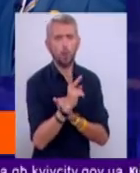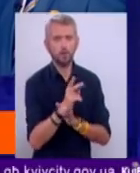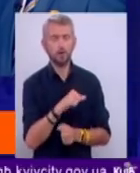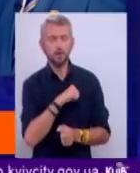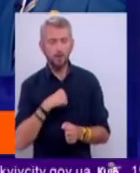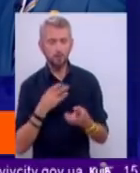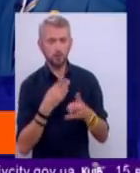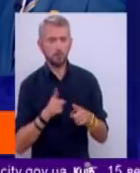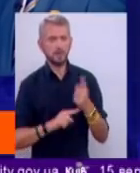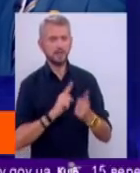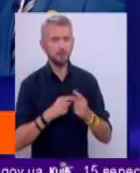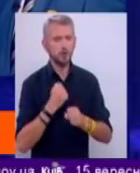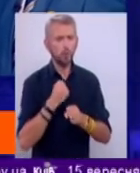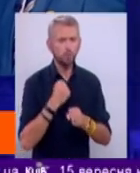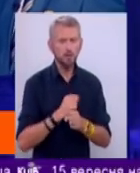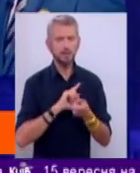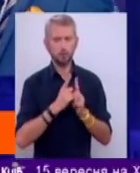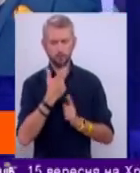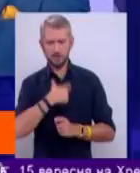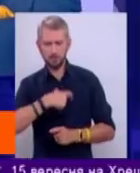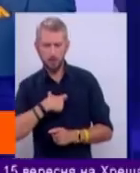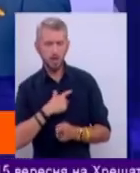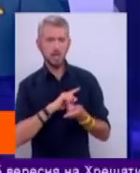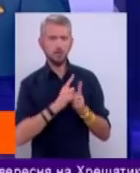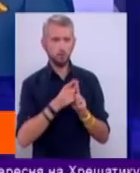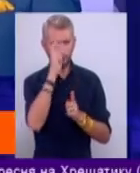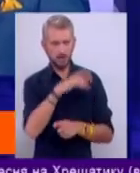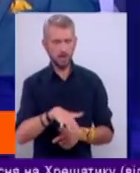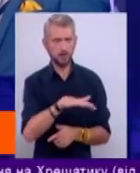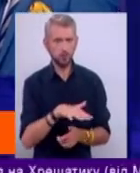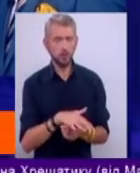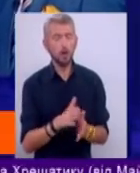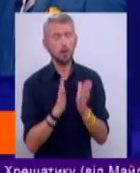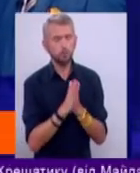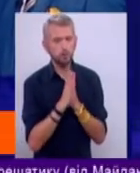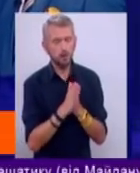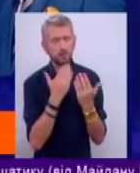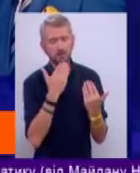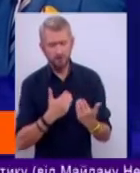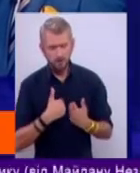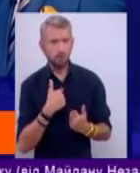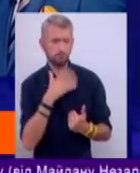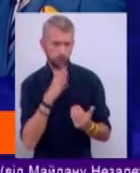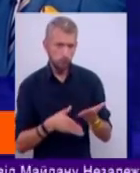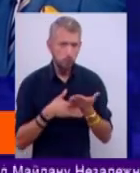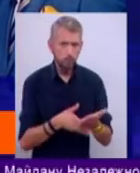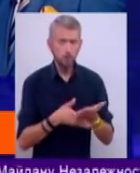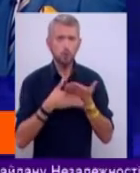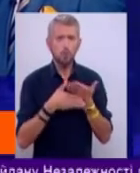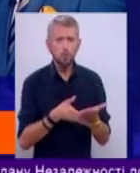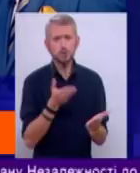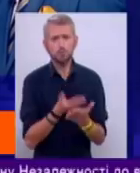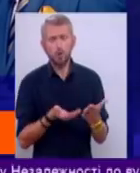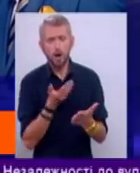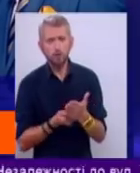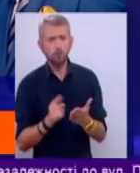Самим треба ці зміни робити, змінюватись самому, змінювати країну. Будь ласка, звертайтеся, ми допоможемо. Ми допоможемо